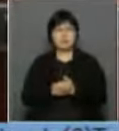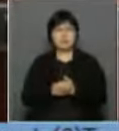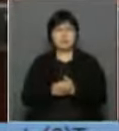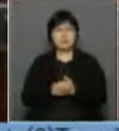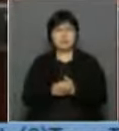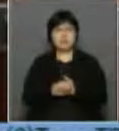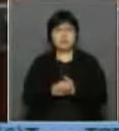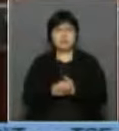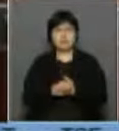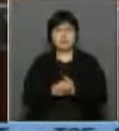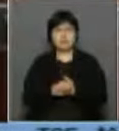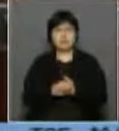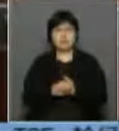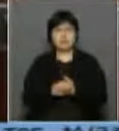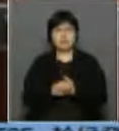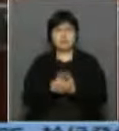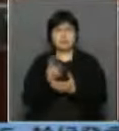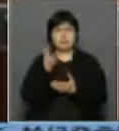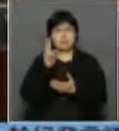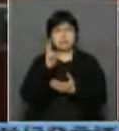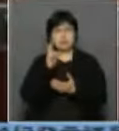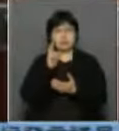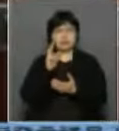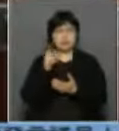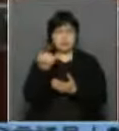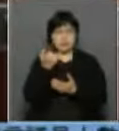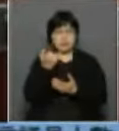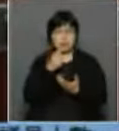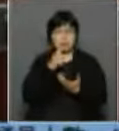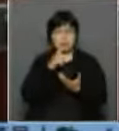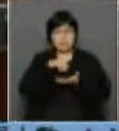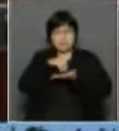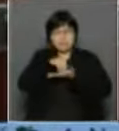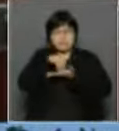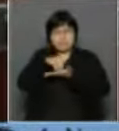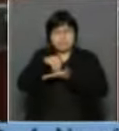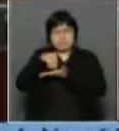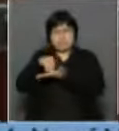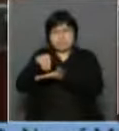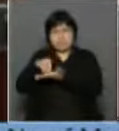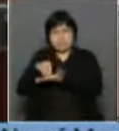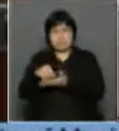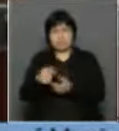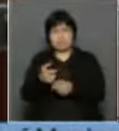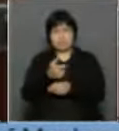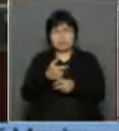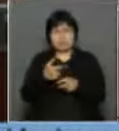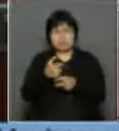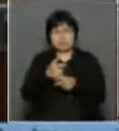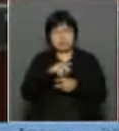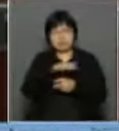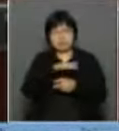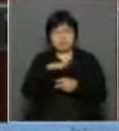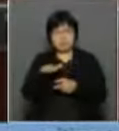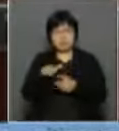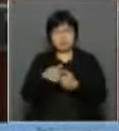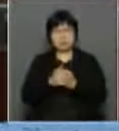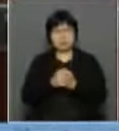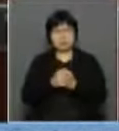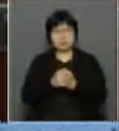係咪步步穩穩陣陣去經營呢係較為